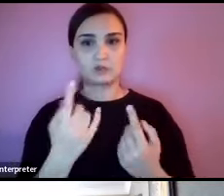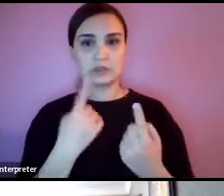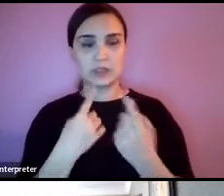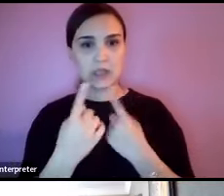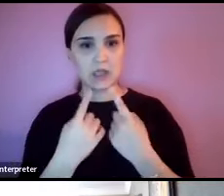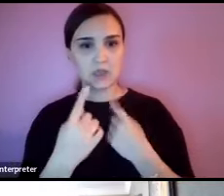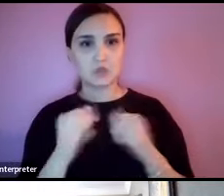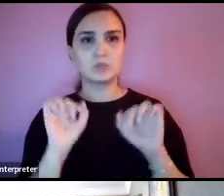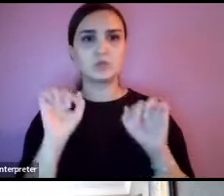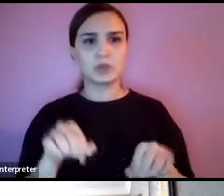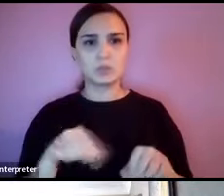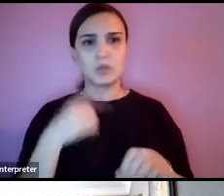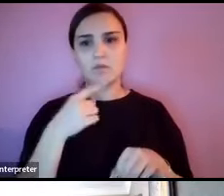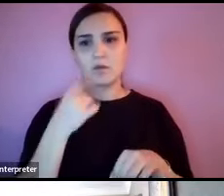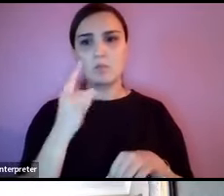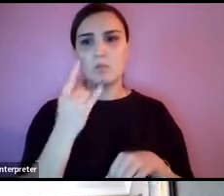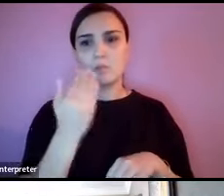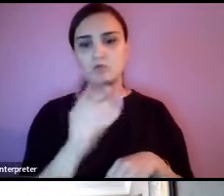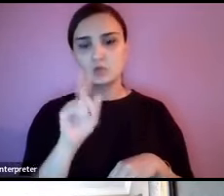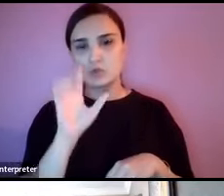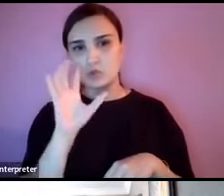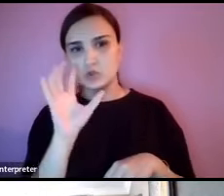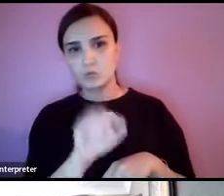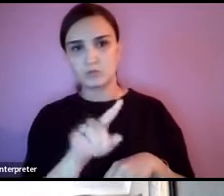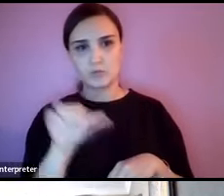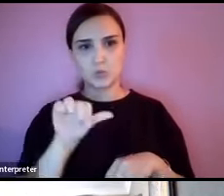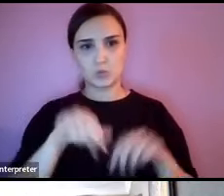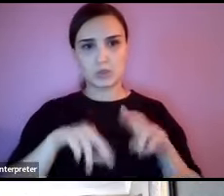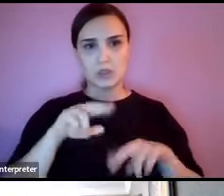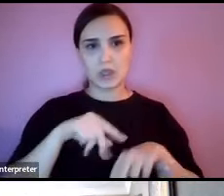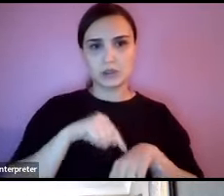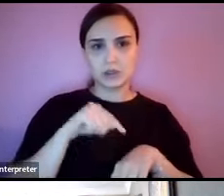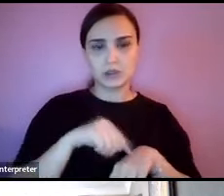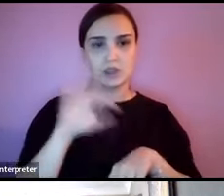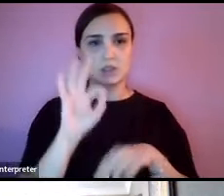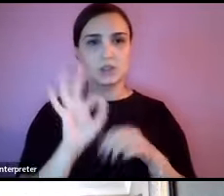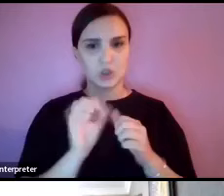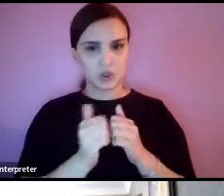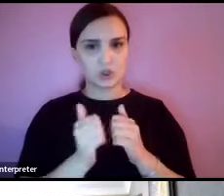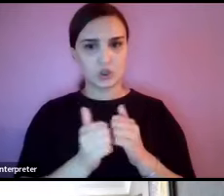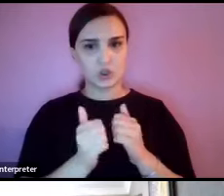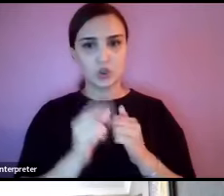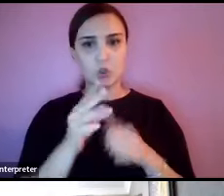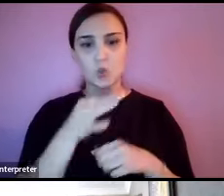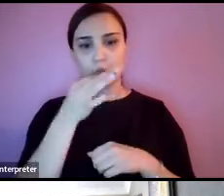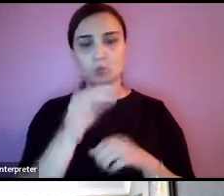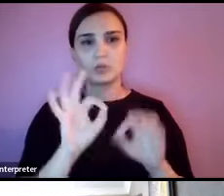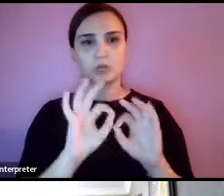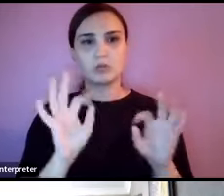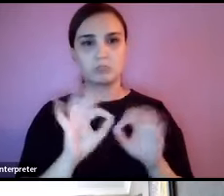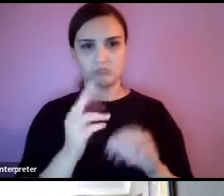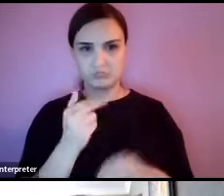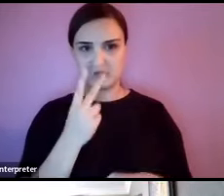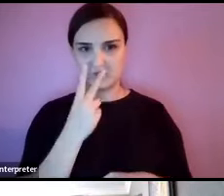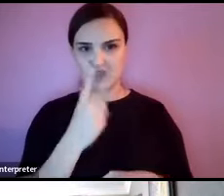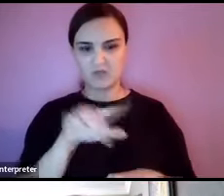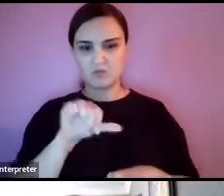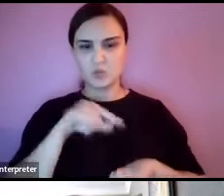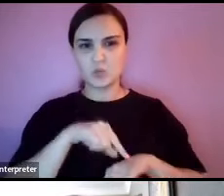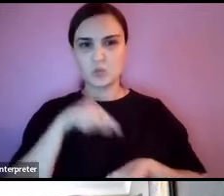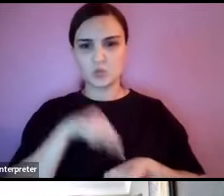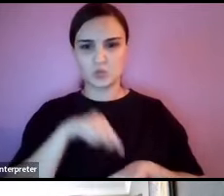შეიძლება დააფიქსიროთ ბავშვთან, რომ შეამჩნიათ, რომ ის ცუდ ხასიათზე ხშირად და უთხრათ, რომ ხედავ, რომ ცუდად გრძნობ თავს